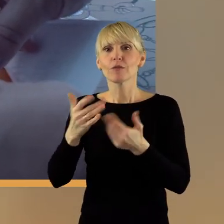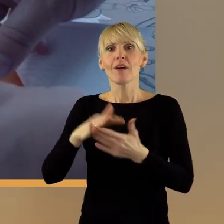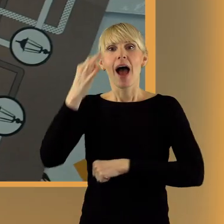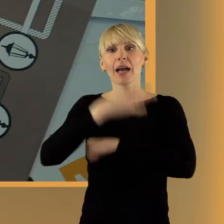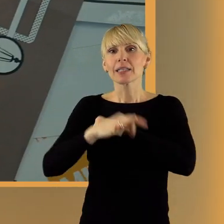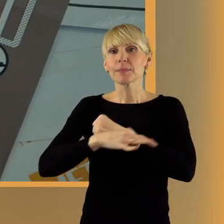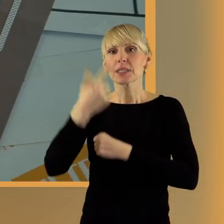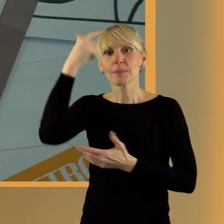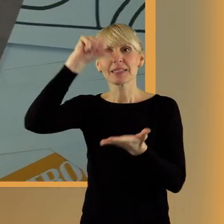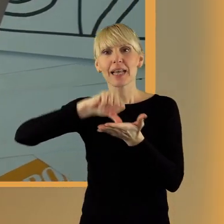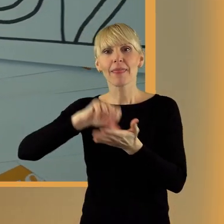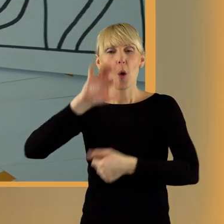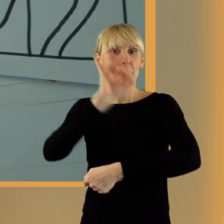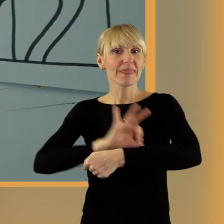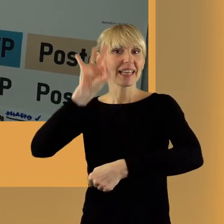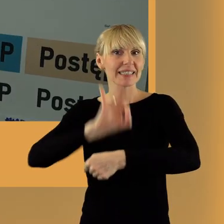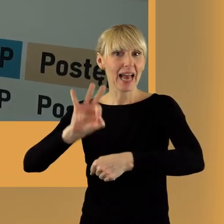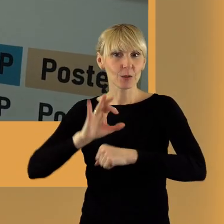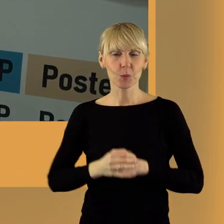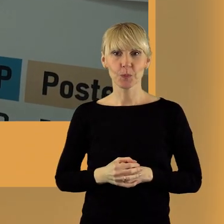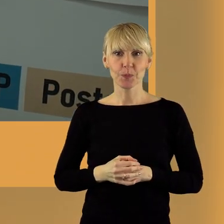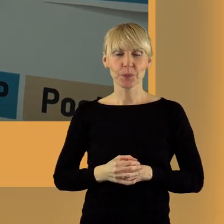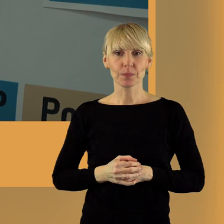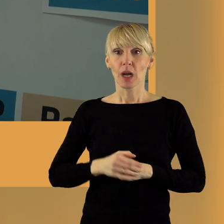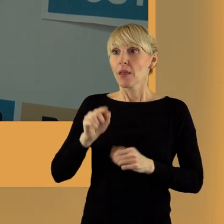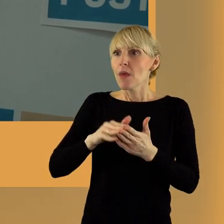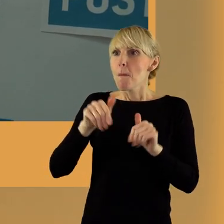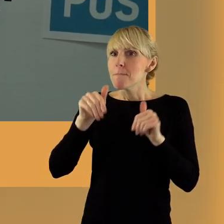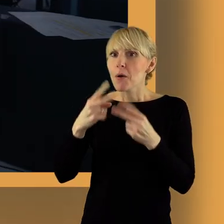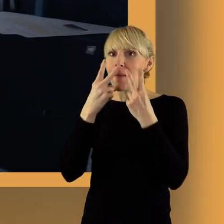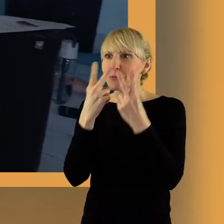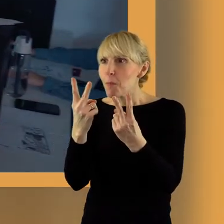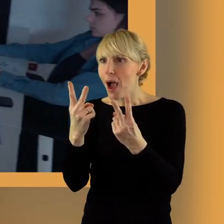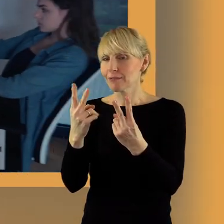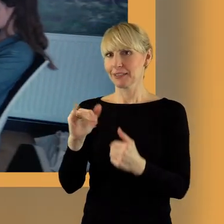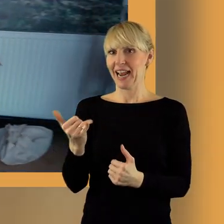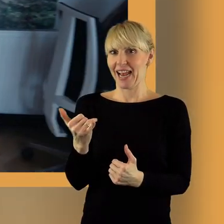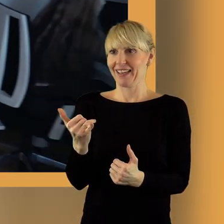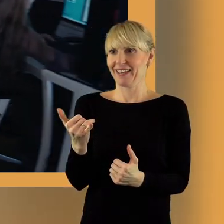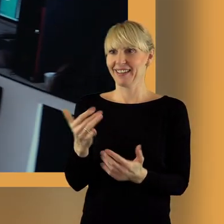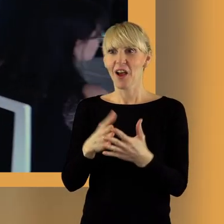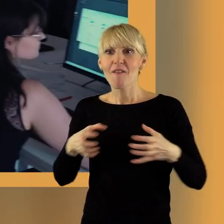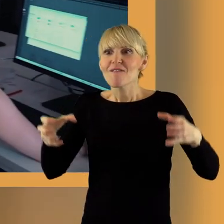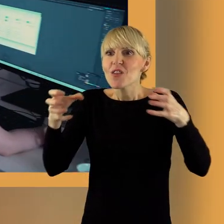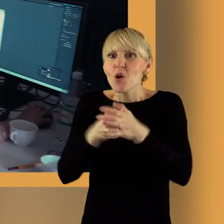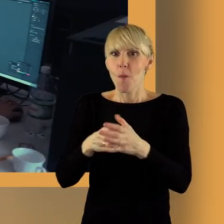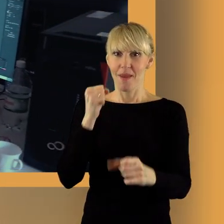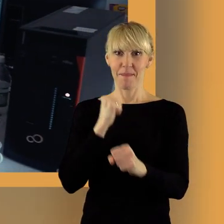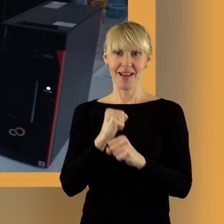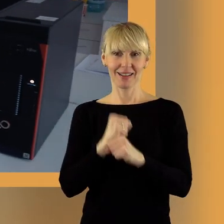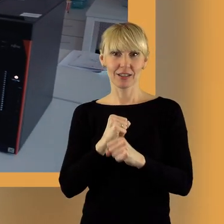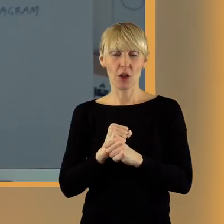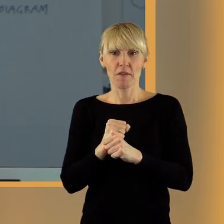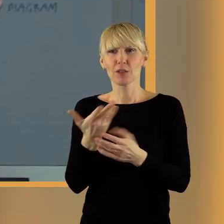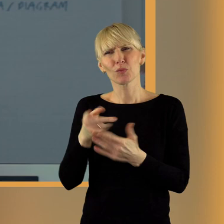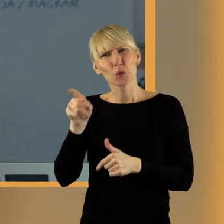Designu. Cieszę się, że mogę po prostu popatrzeć, jak to jest pracować w grupie, gdzie